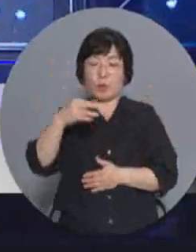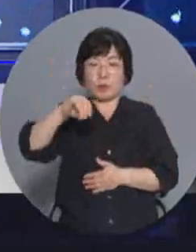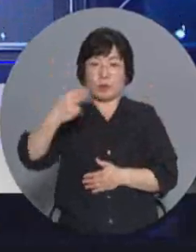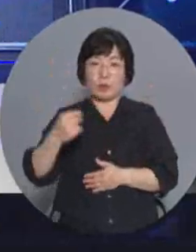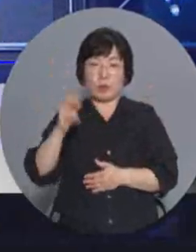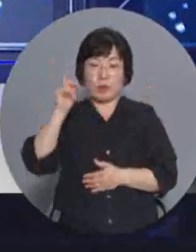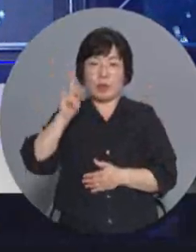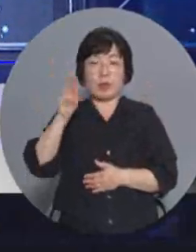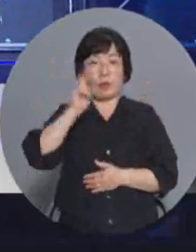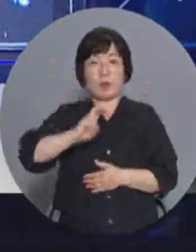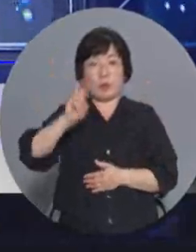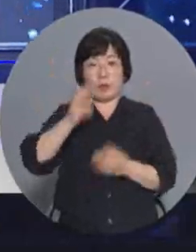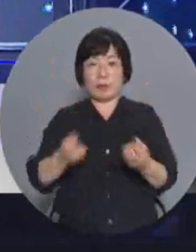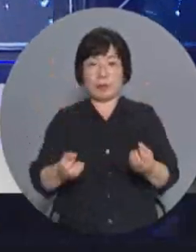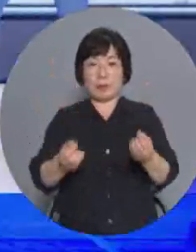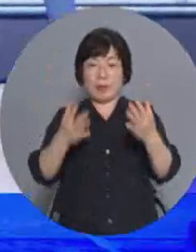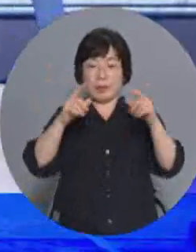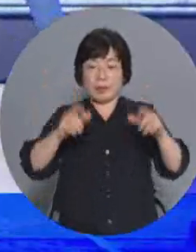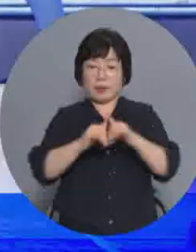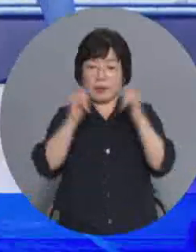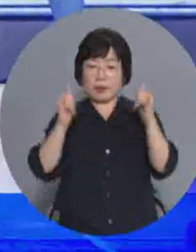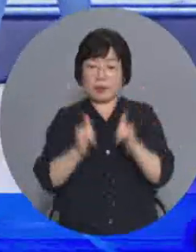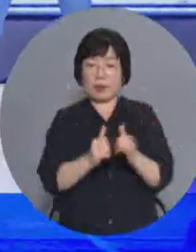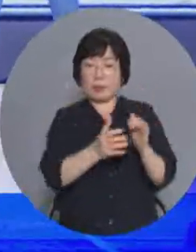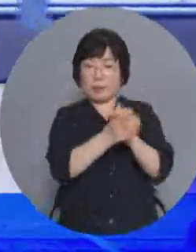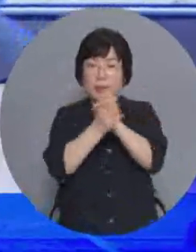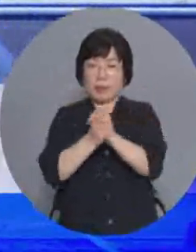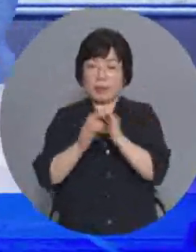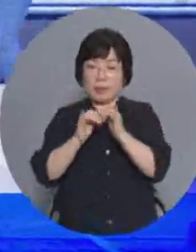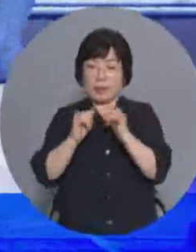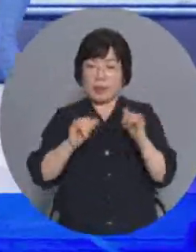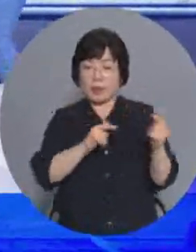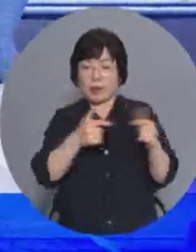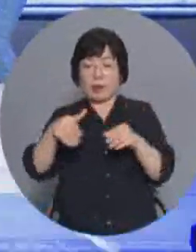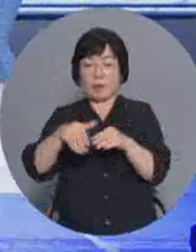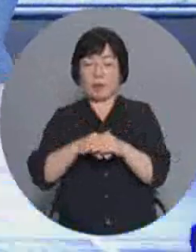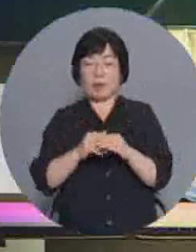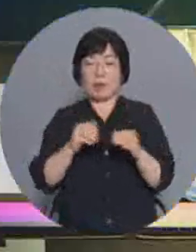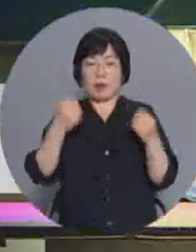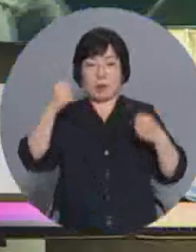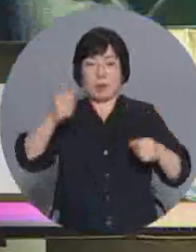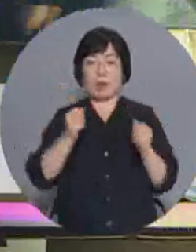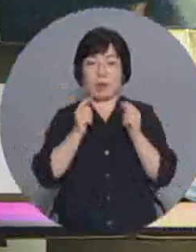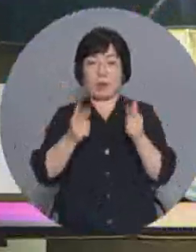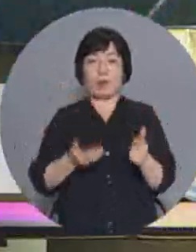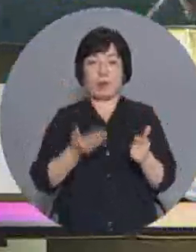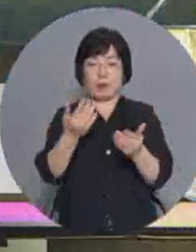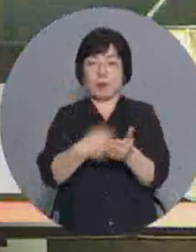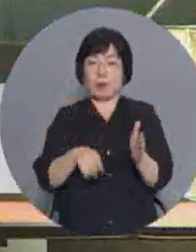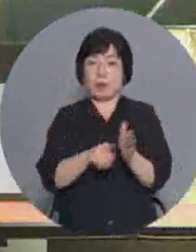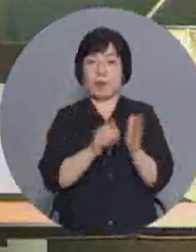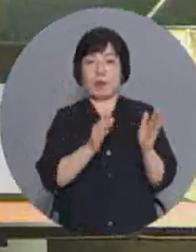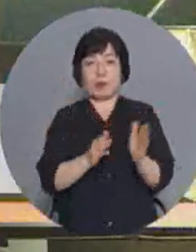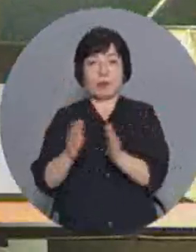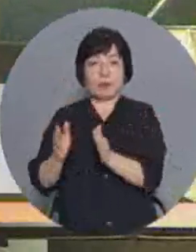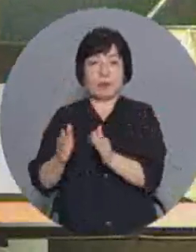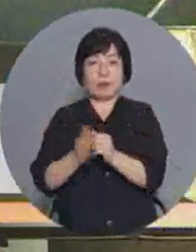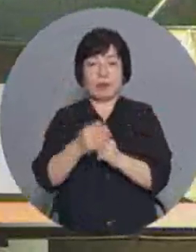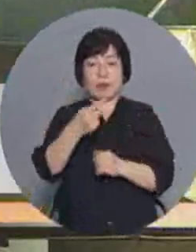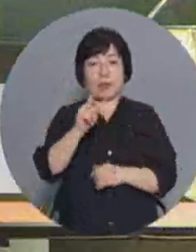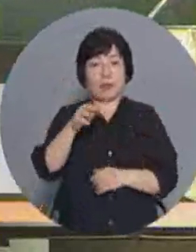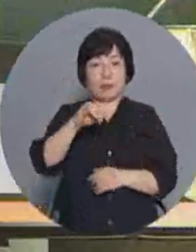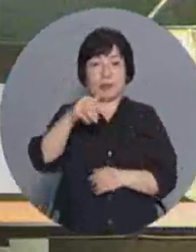콘서트가 열립니다 지역 사회 상생과 지역민들에게 다양한 문화공연 기회를 제공하기 위해 마련된 이번 행사에는